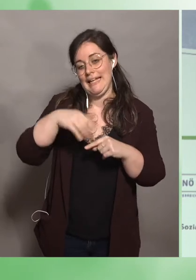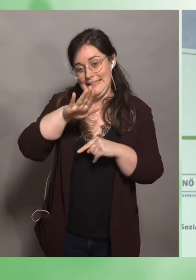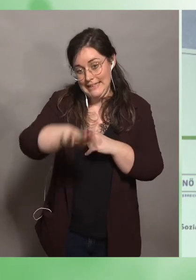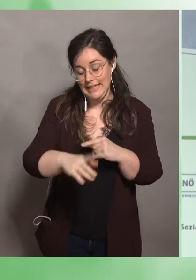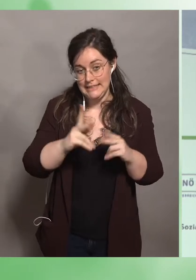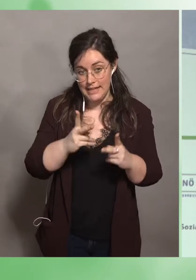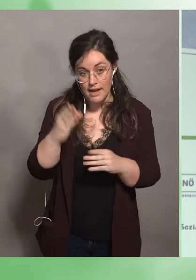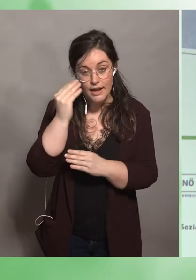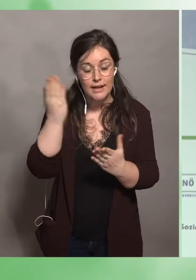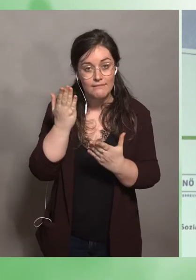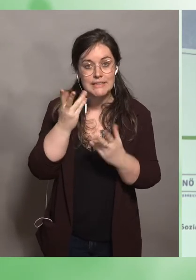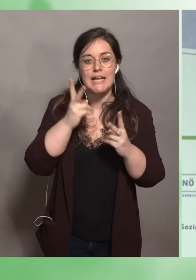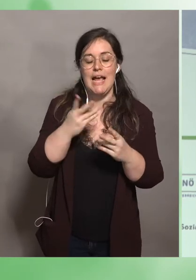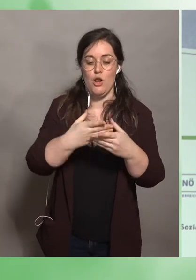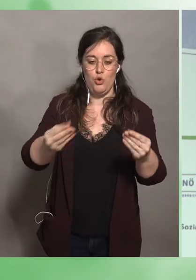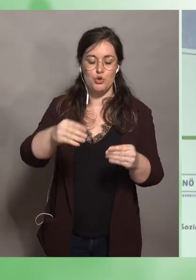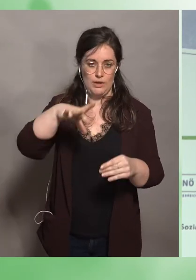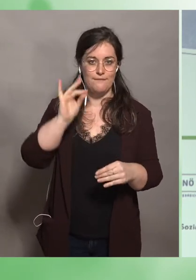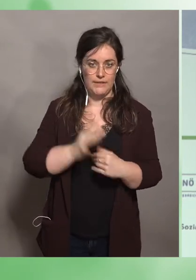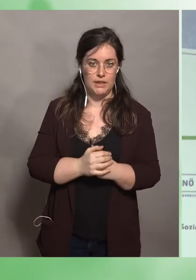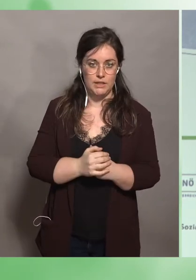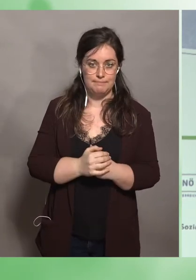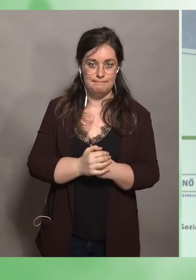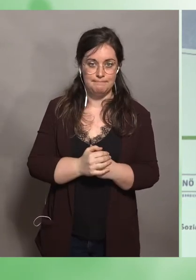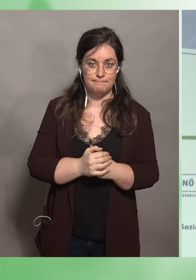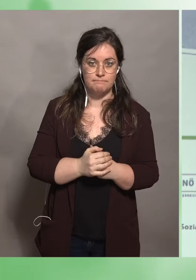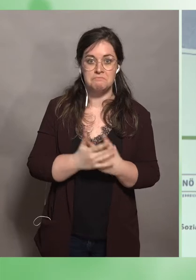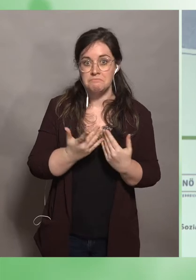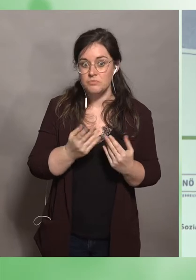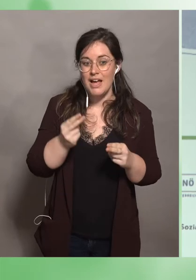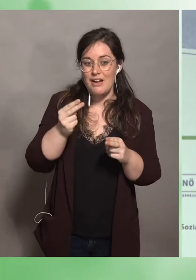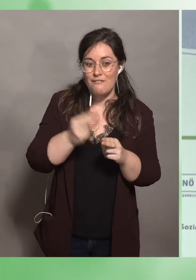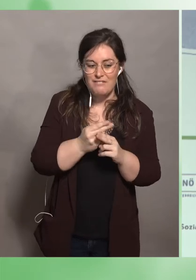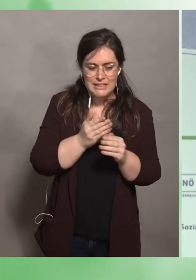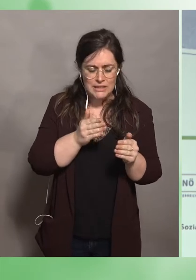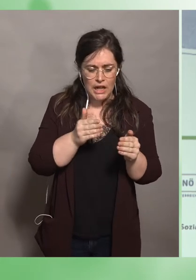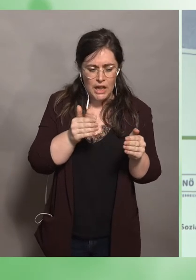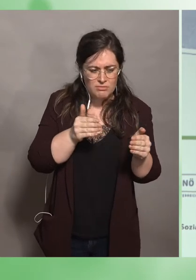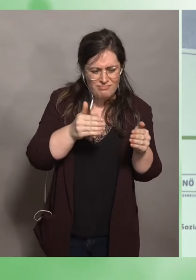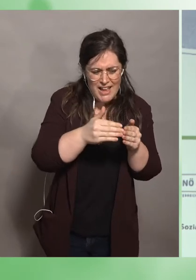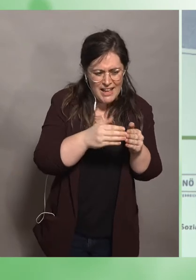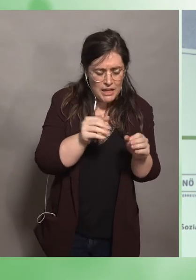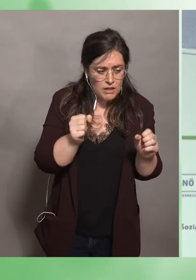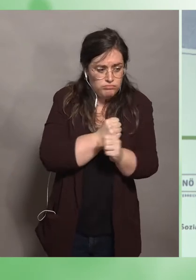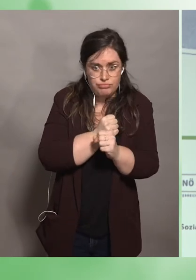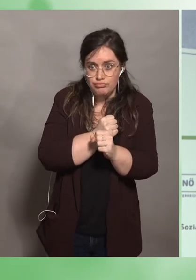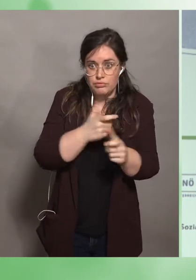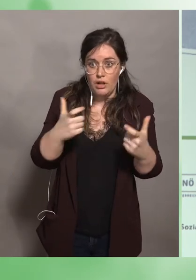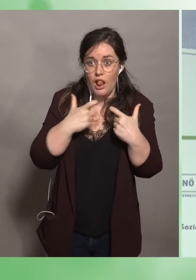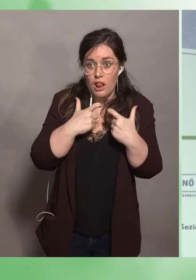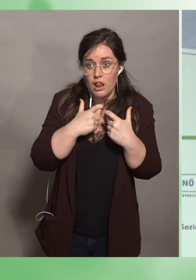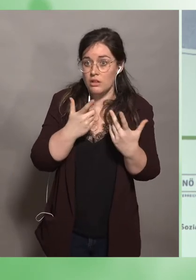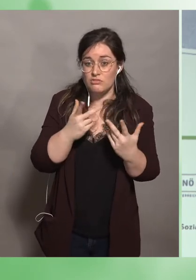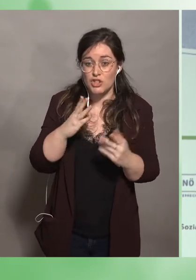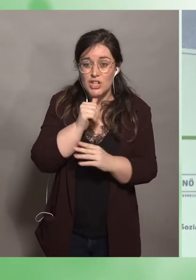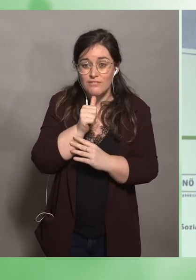dem Spitzensport, dass man Lösungen findet. Dass man dann, wenn man fast ins Eck getrieben ist und darauf angewiesen ist, dass man es